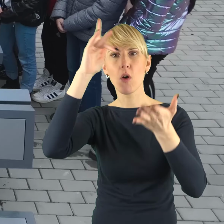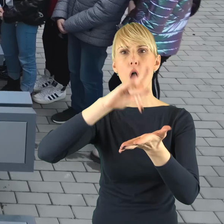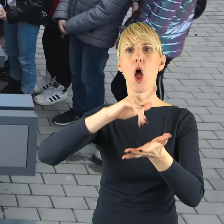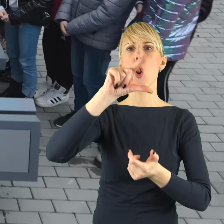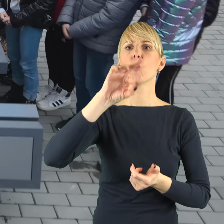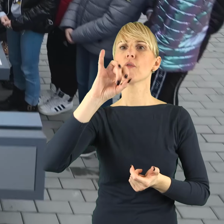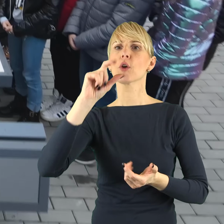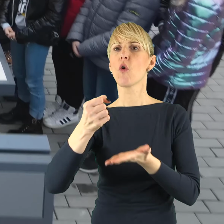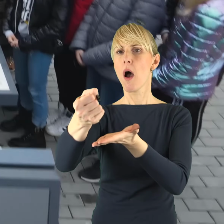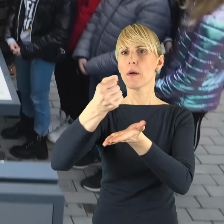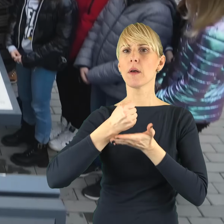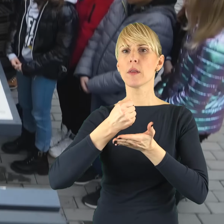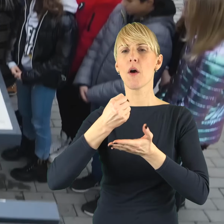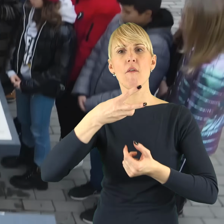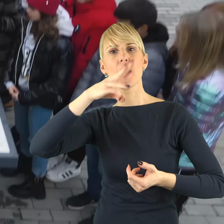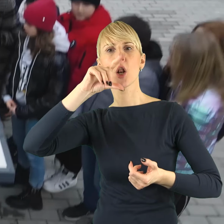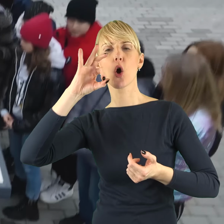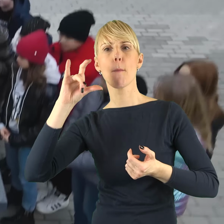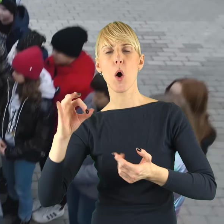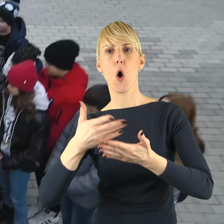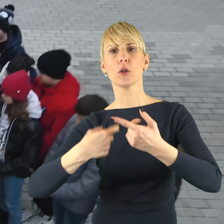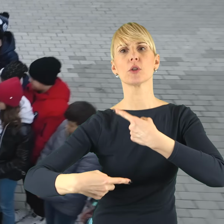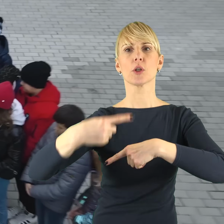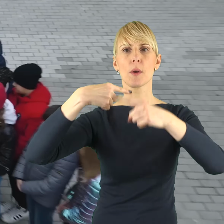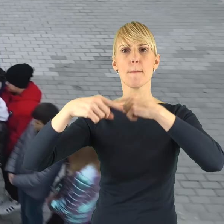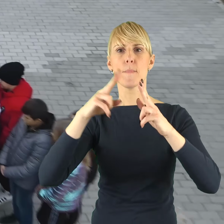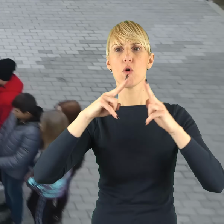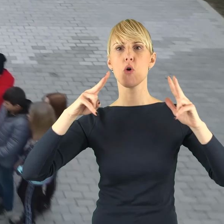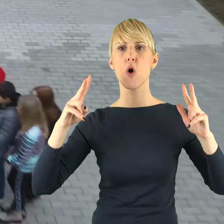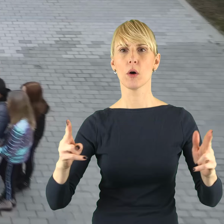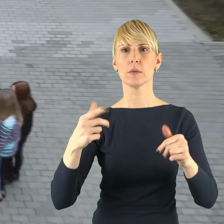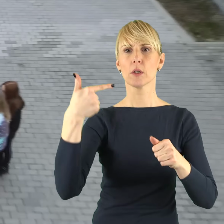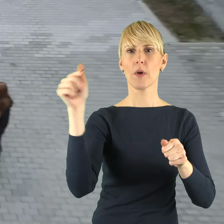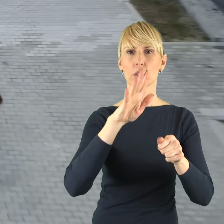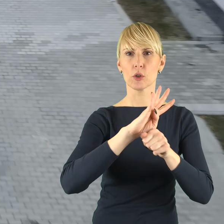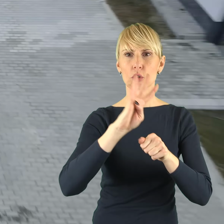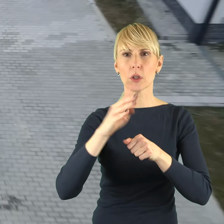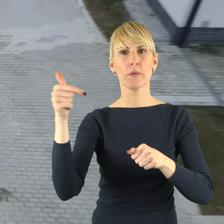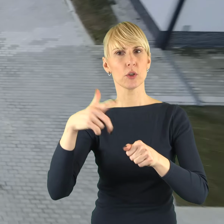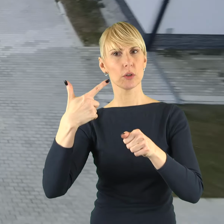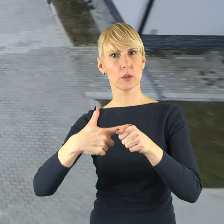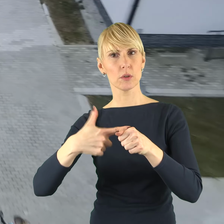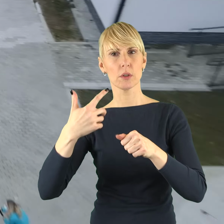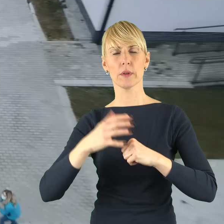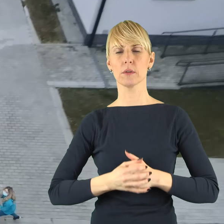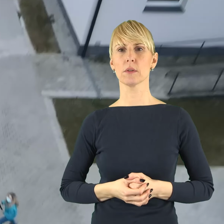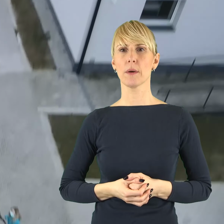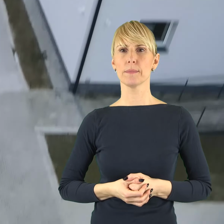Ludwikowie, dofinansowany z Wielkopolskiego Regionalnego Programu Operacyjnego na lata